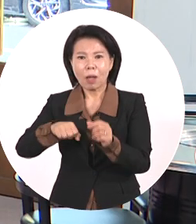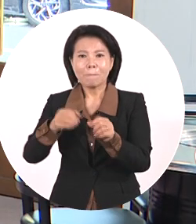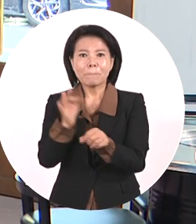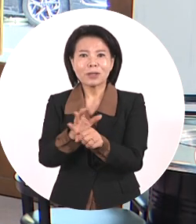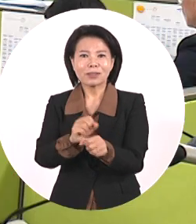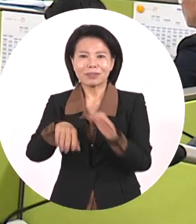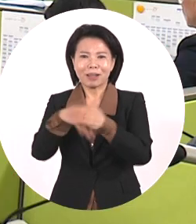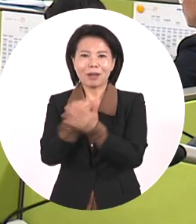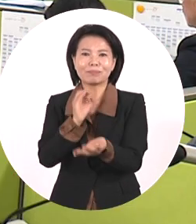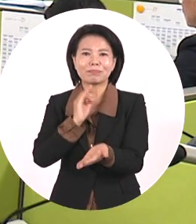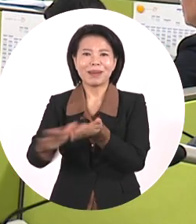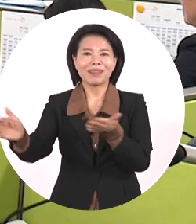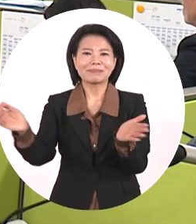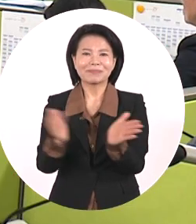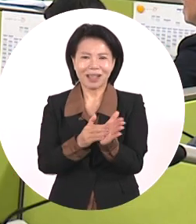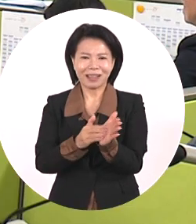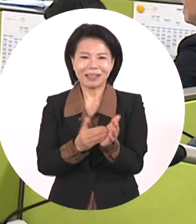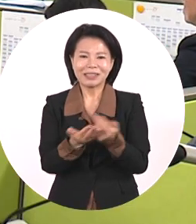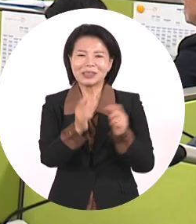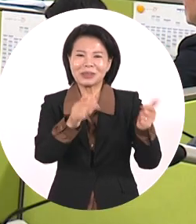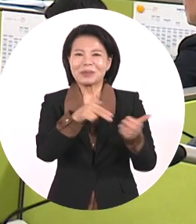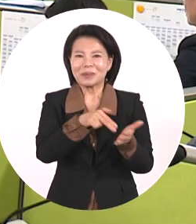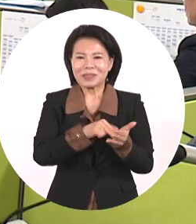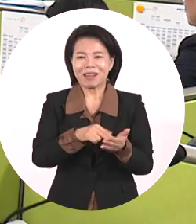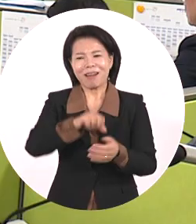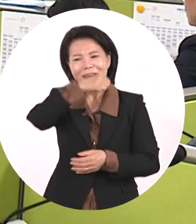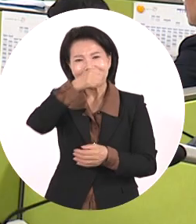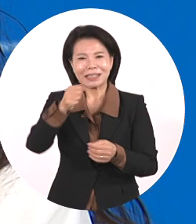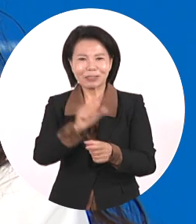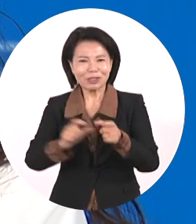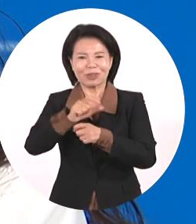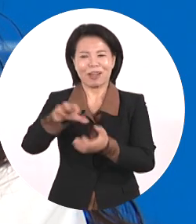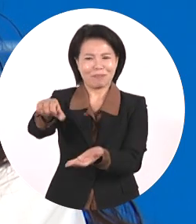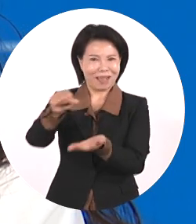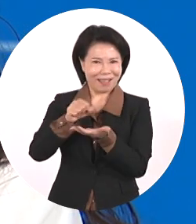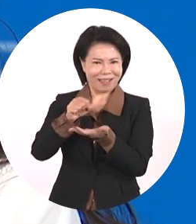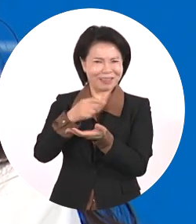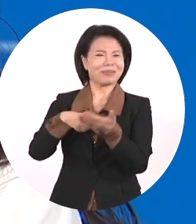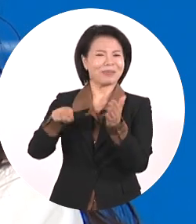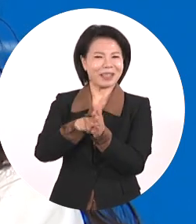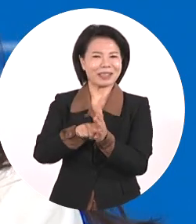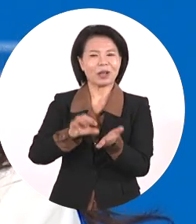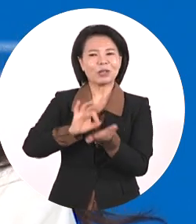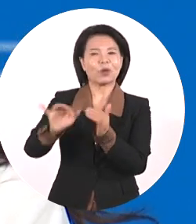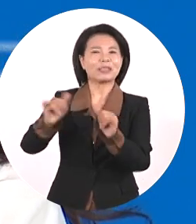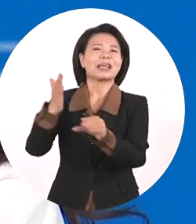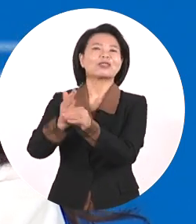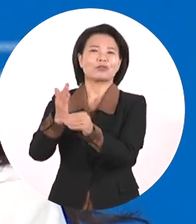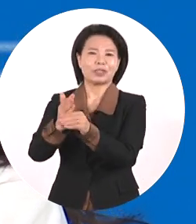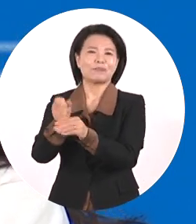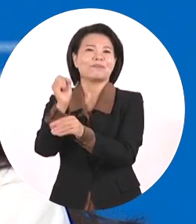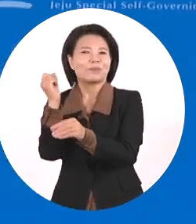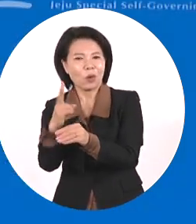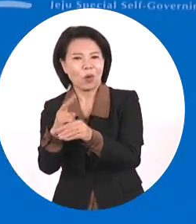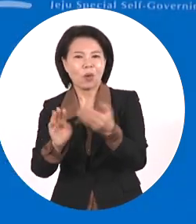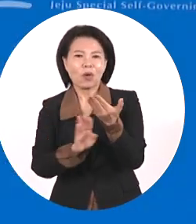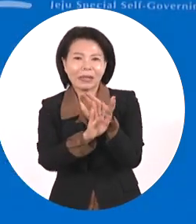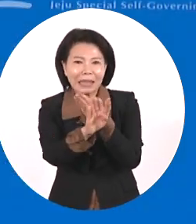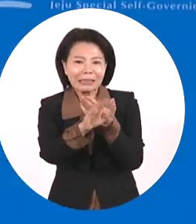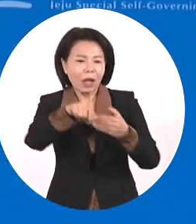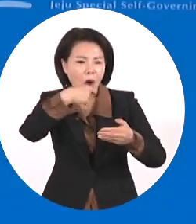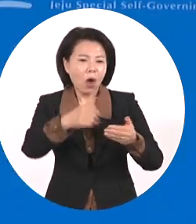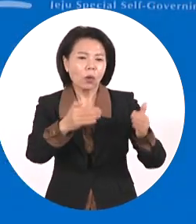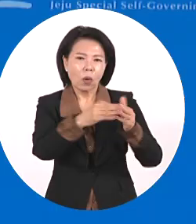예산은 곧 조기 소진될 것으로 보입니다. 제주도는 예산을 추가 확보하고 소비자 중심에서